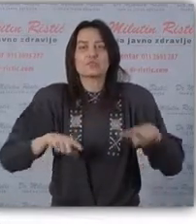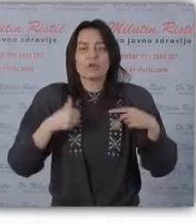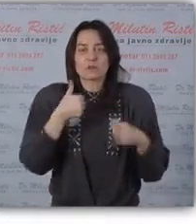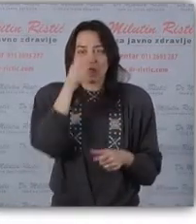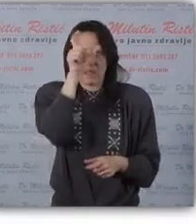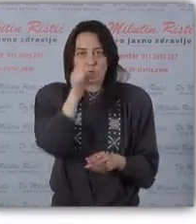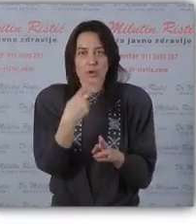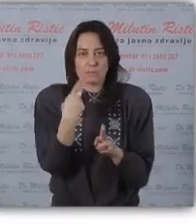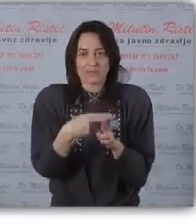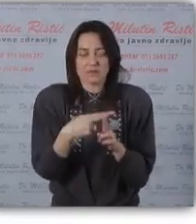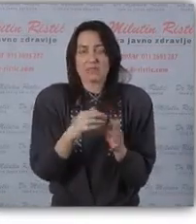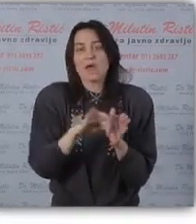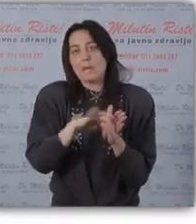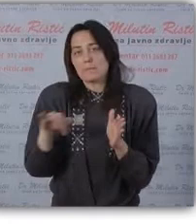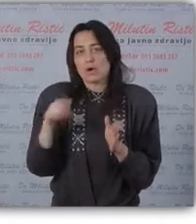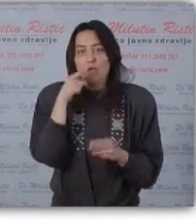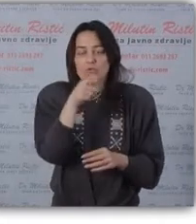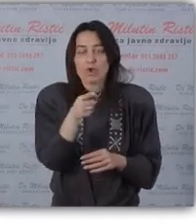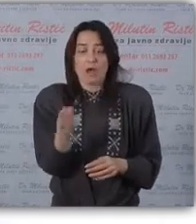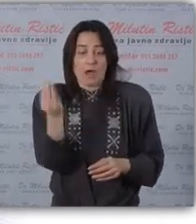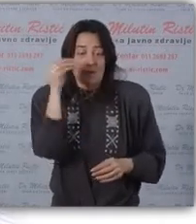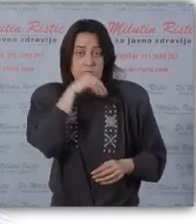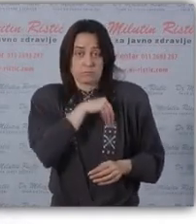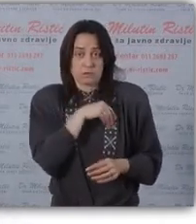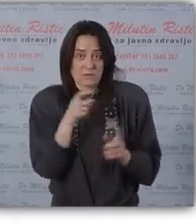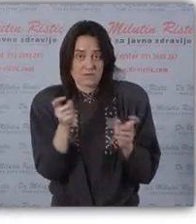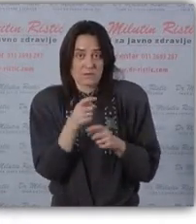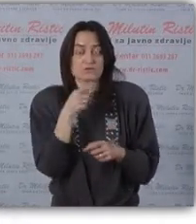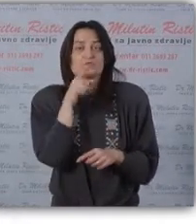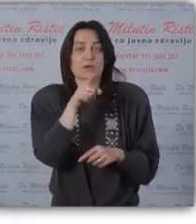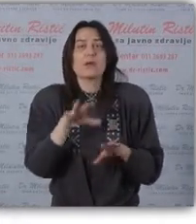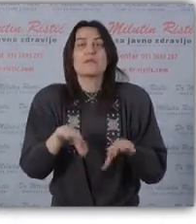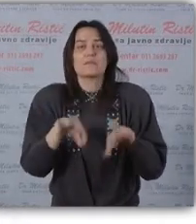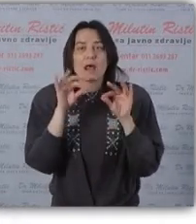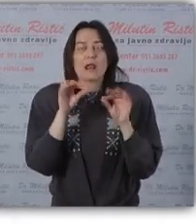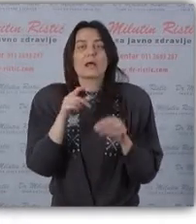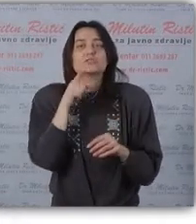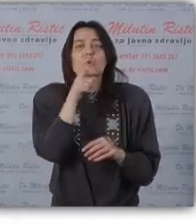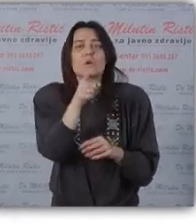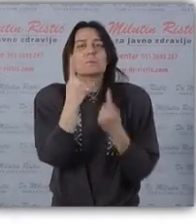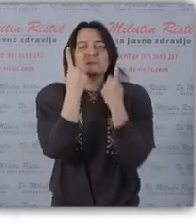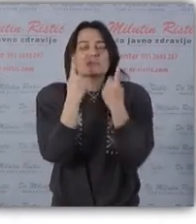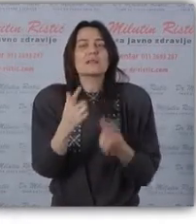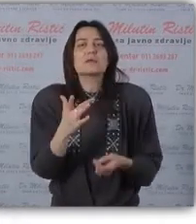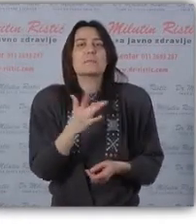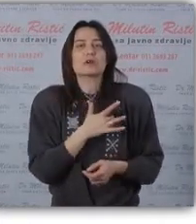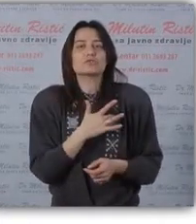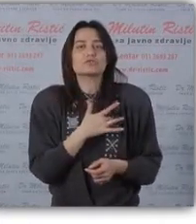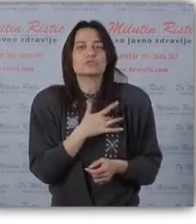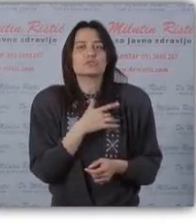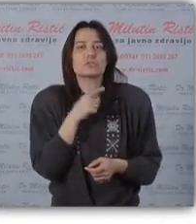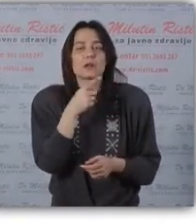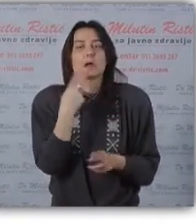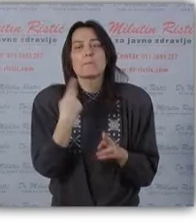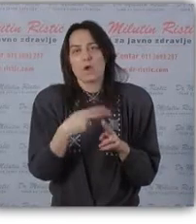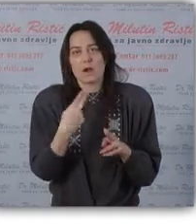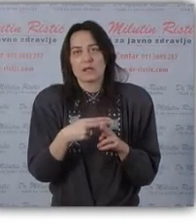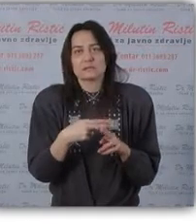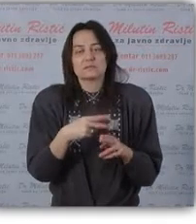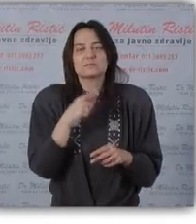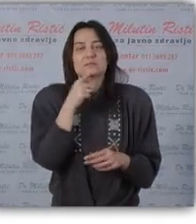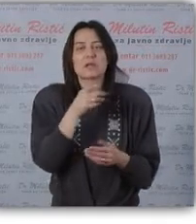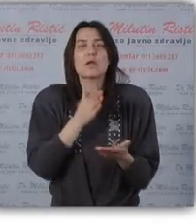ritam života jednog pacijenta. Pored toga, ugradnja pacemakera se nalazi i u onim stanjima srčanog